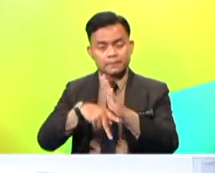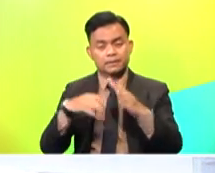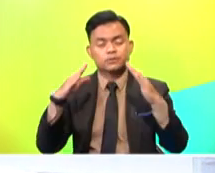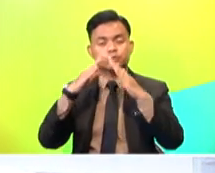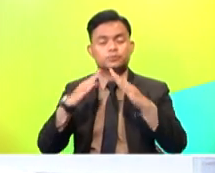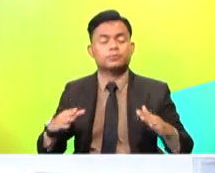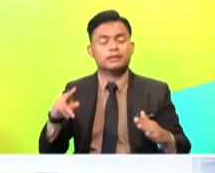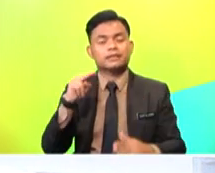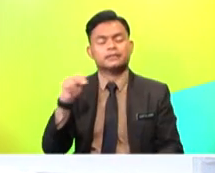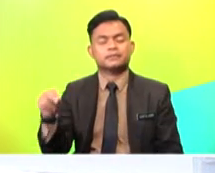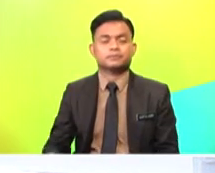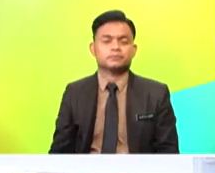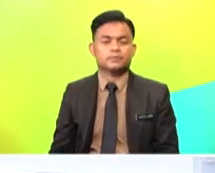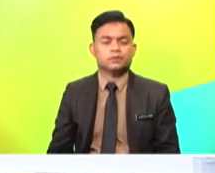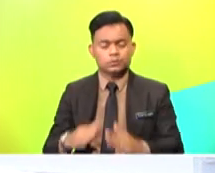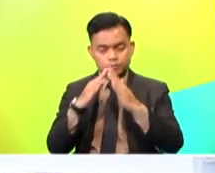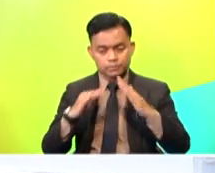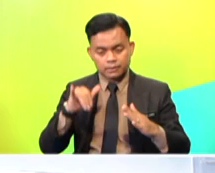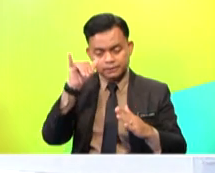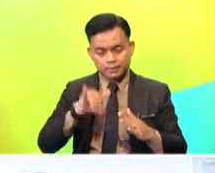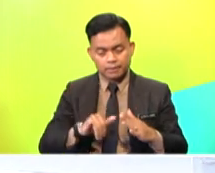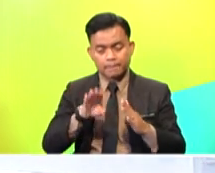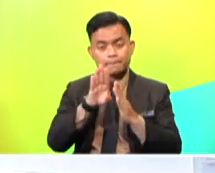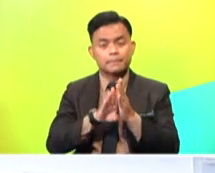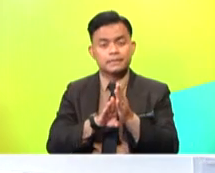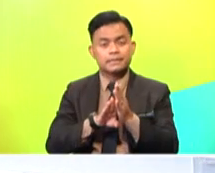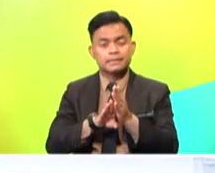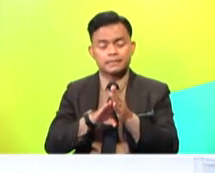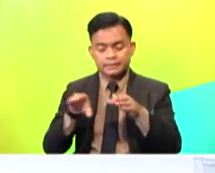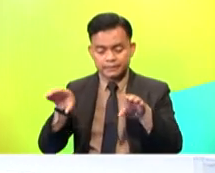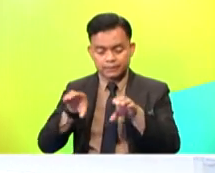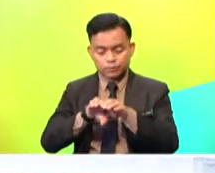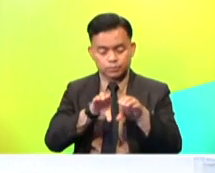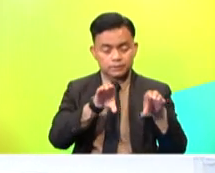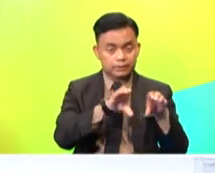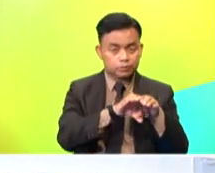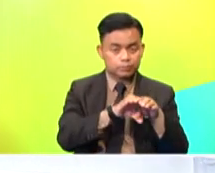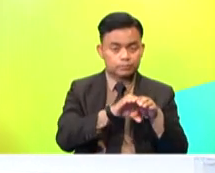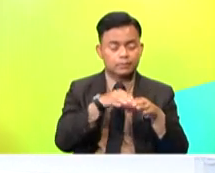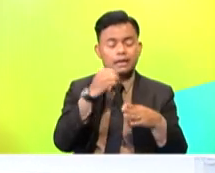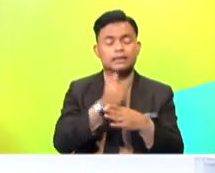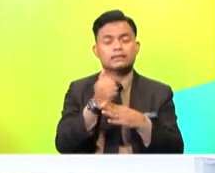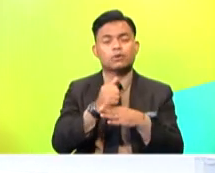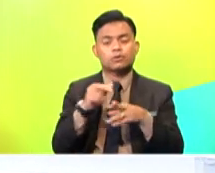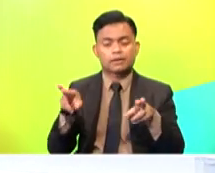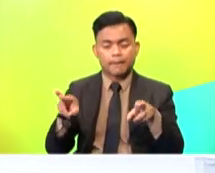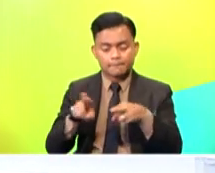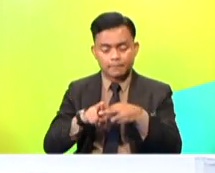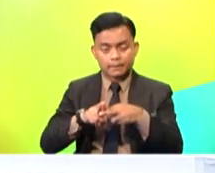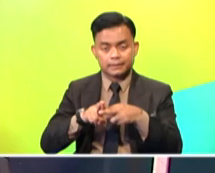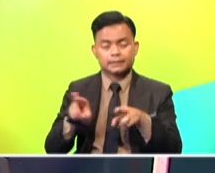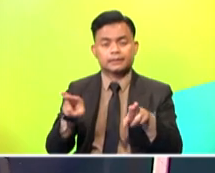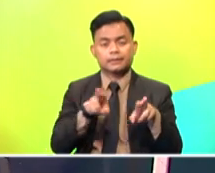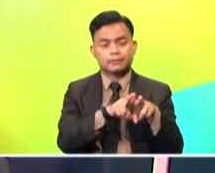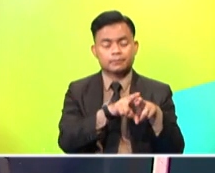bercantum-cantum ataupun dia rapat-rapat. Rapat-rapat. Maksudnya ada jiran di sebelah kanan kiri kan. Betul. Rumah teres